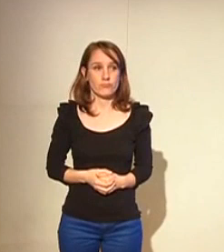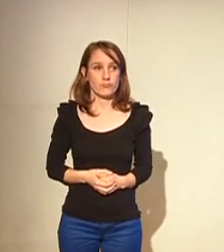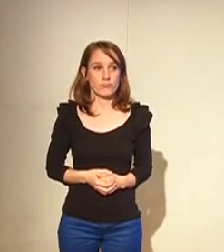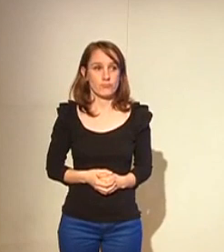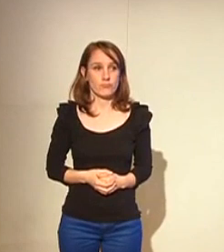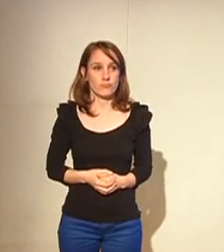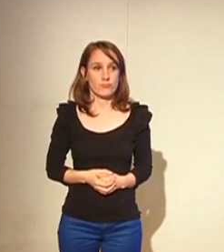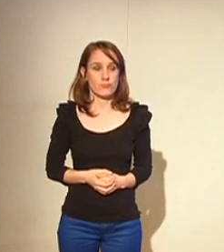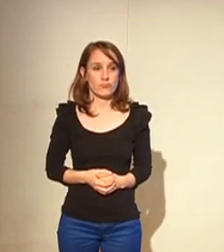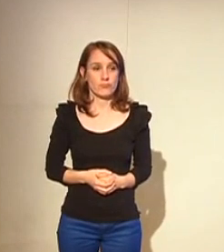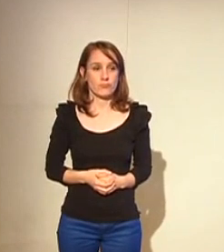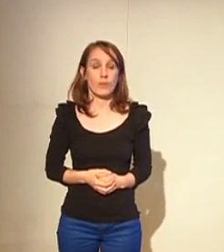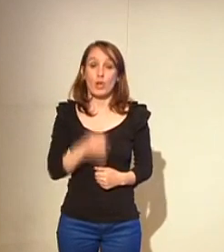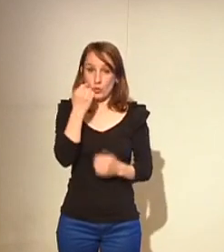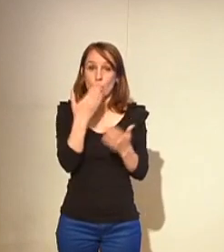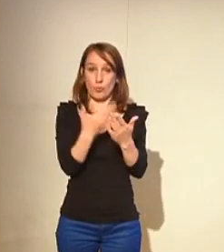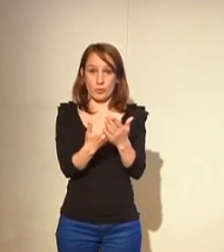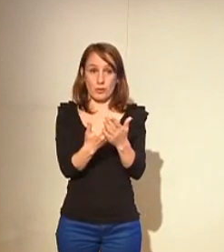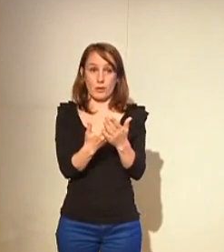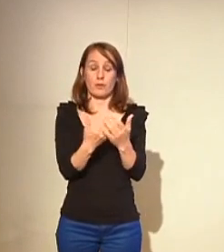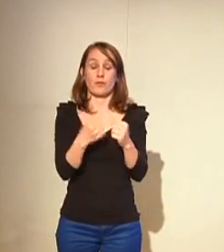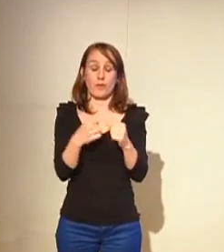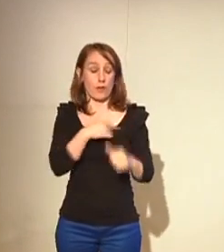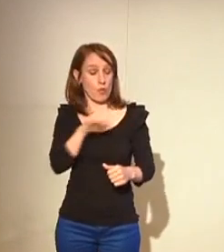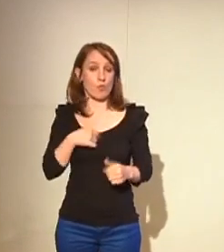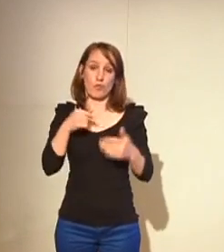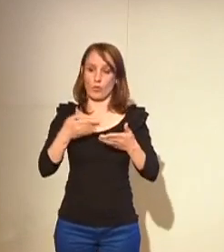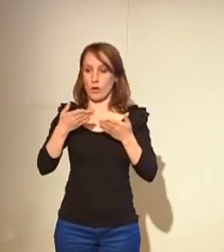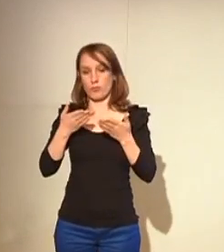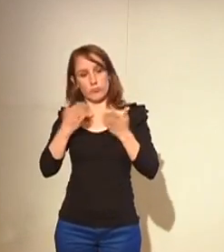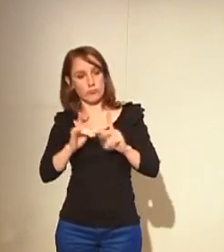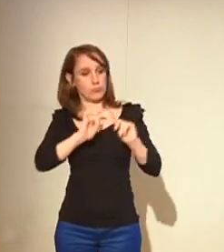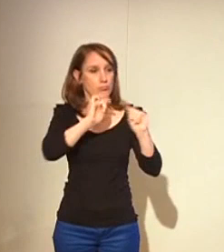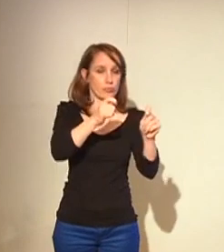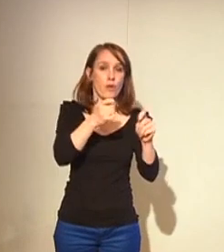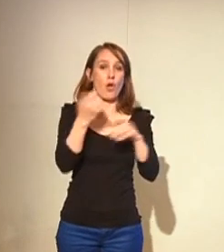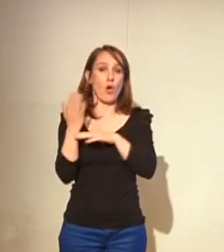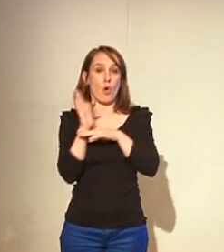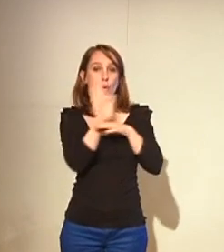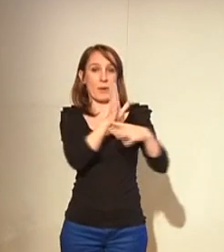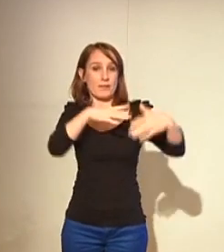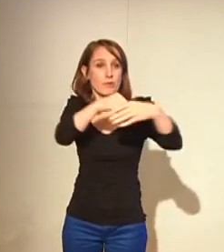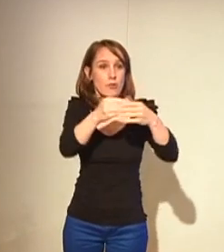aménagement pour laquelle nous devons désigner un représentant à l'assemblée